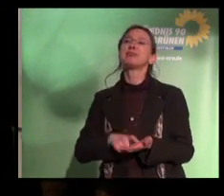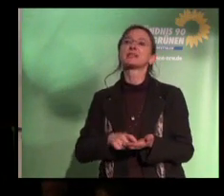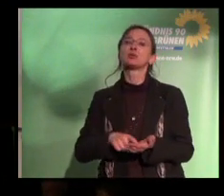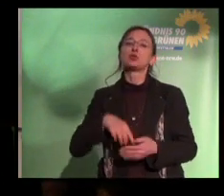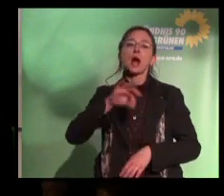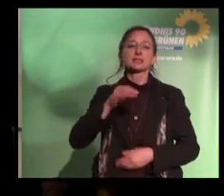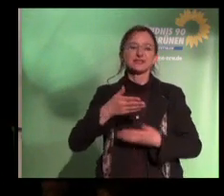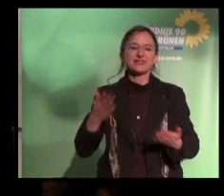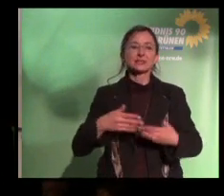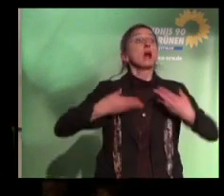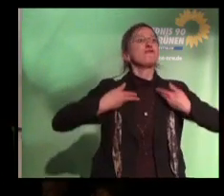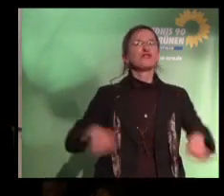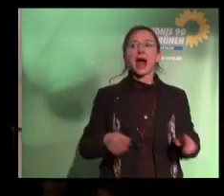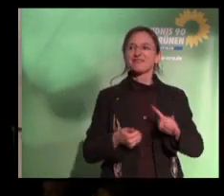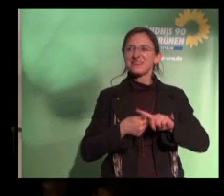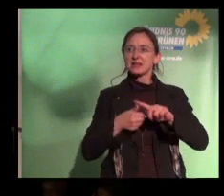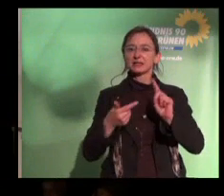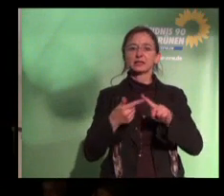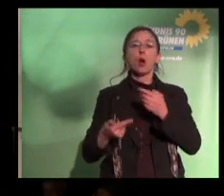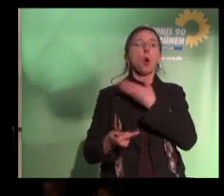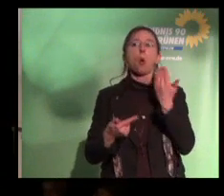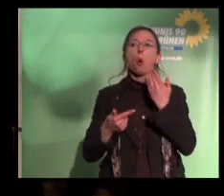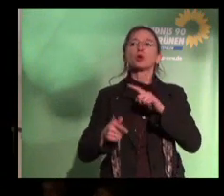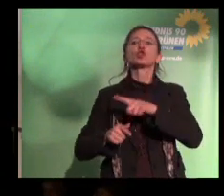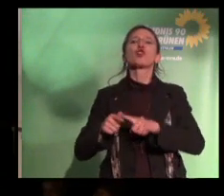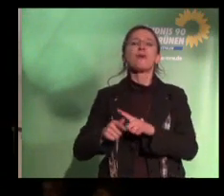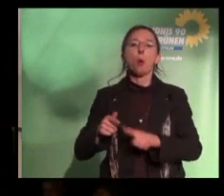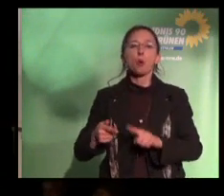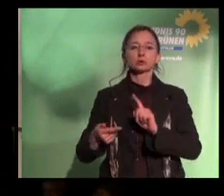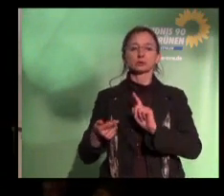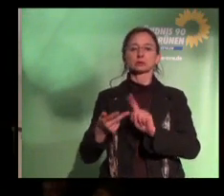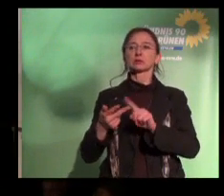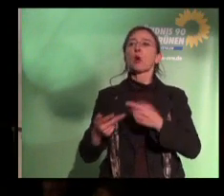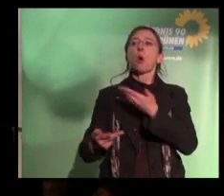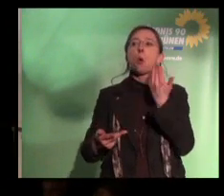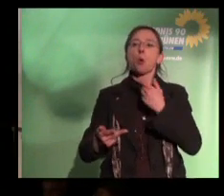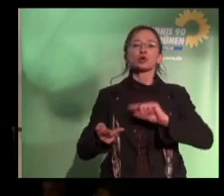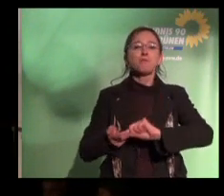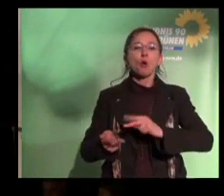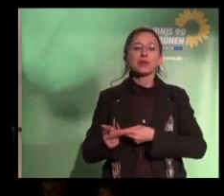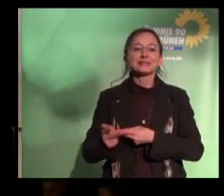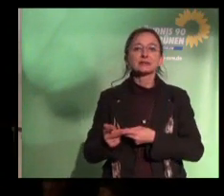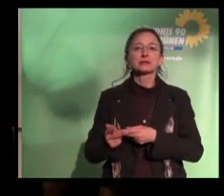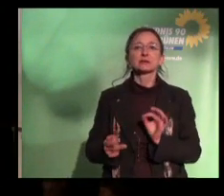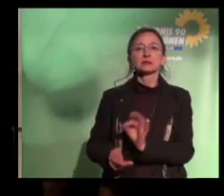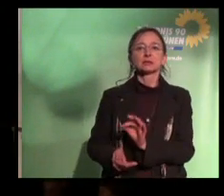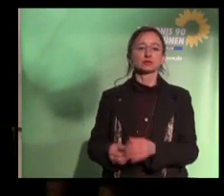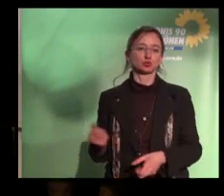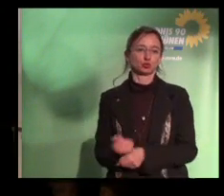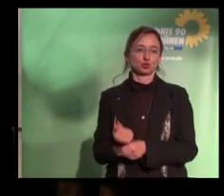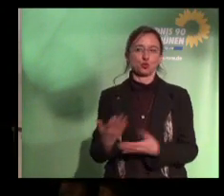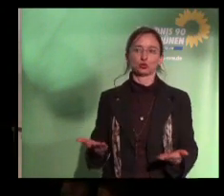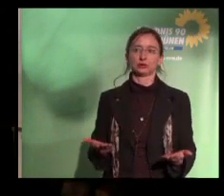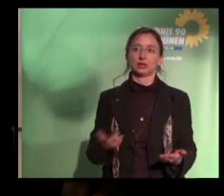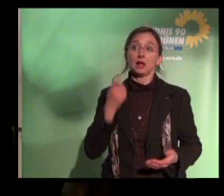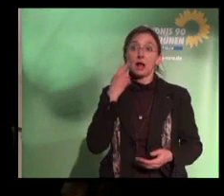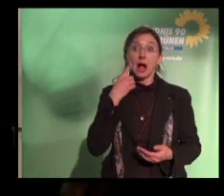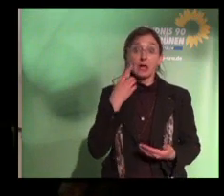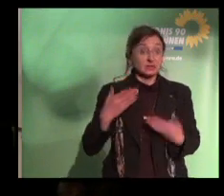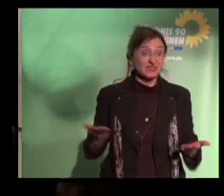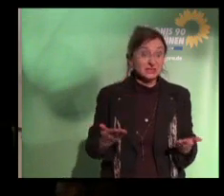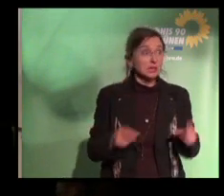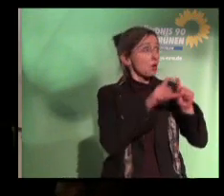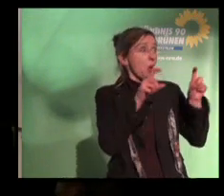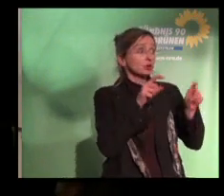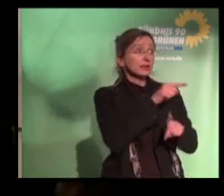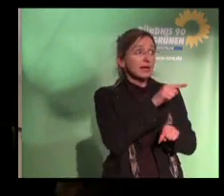ohne Quote sein und ohne Zutun der Politik. Ja. Das heißt anders, wenn ein Unternehmen Frauen befördert,